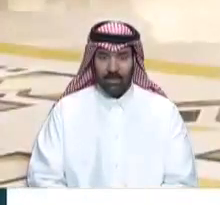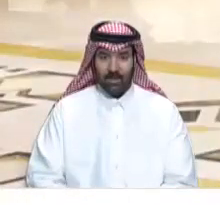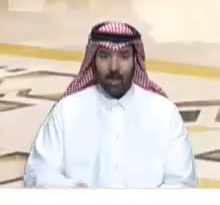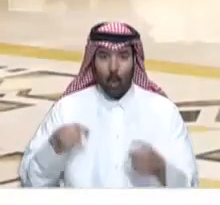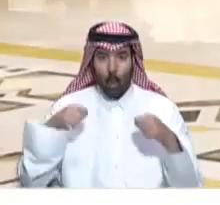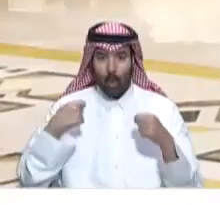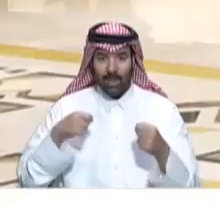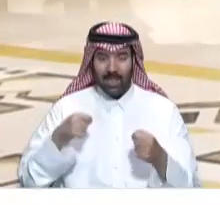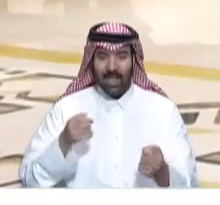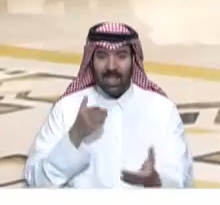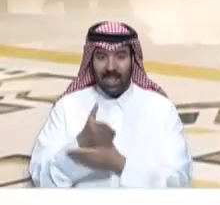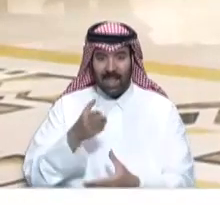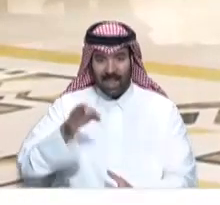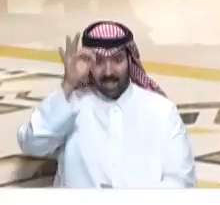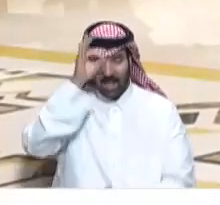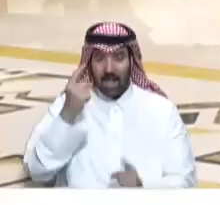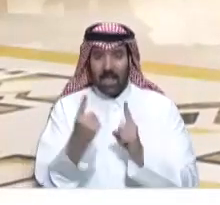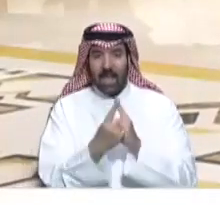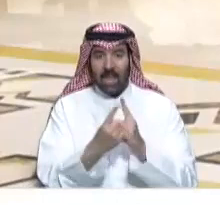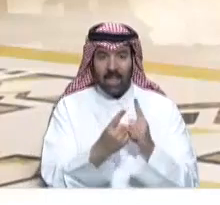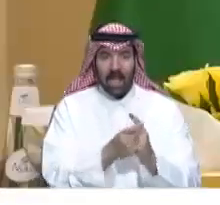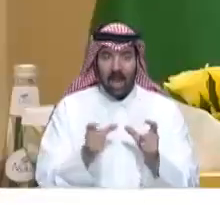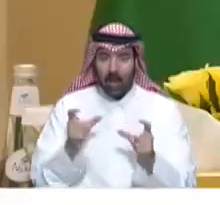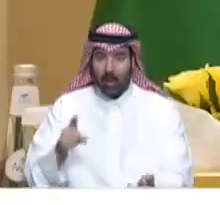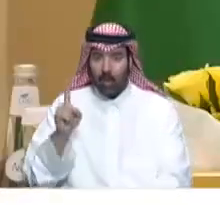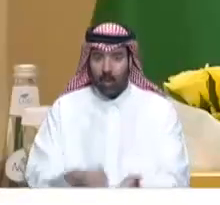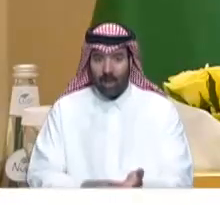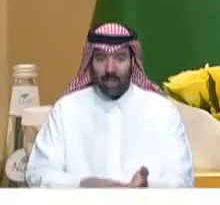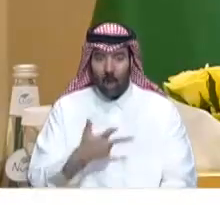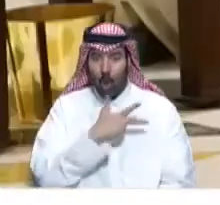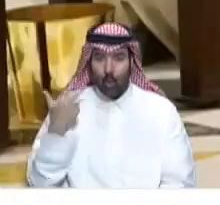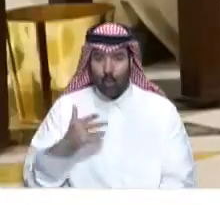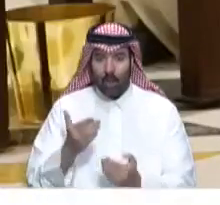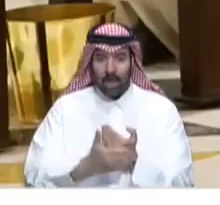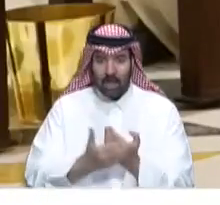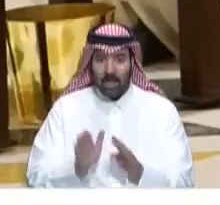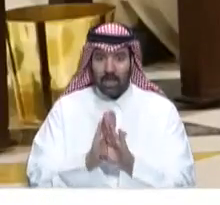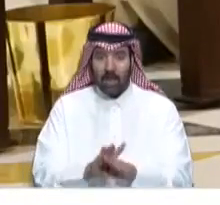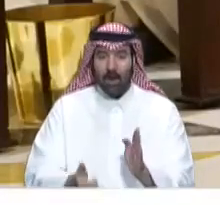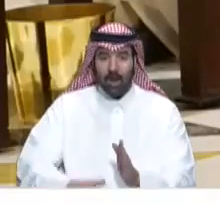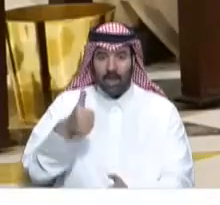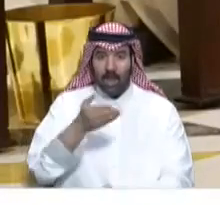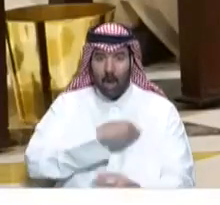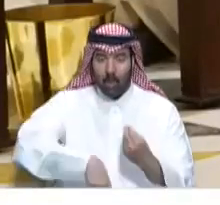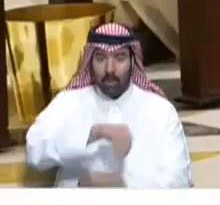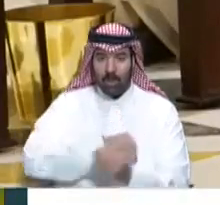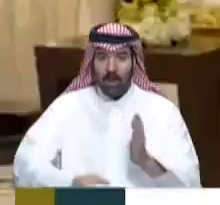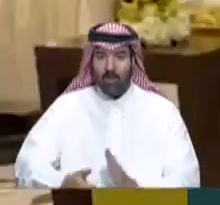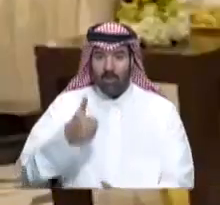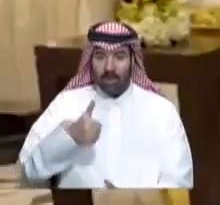وزير الداخلية يتقي قادة القطاعات الأمنية ويؤكد أن دعم وحرص القيادة ساهم في نجاح موسم العمرة.